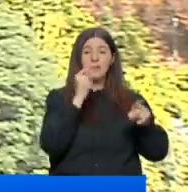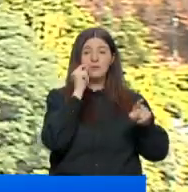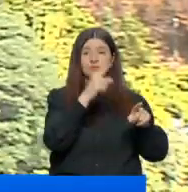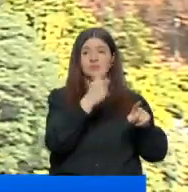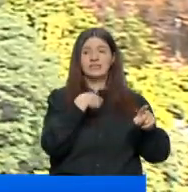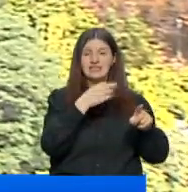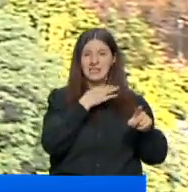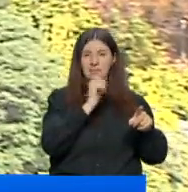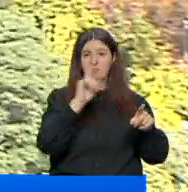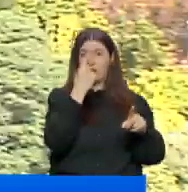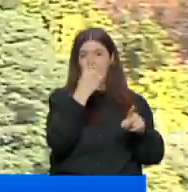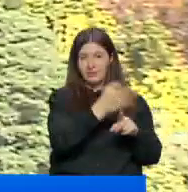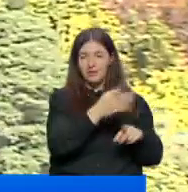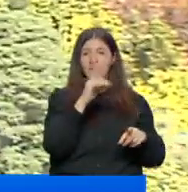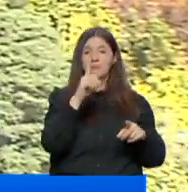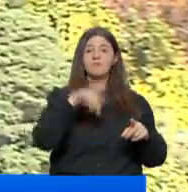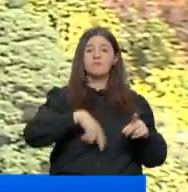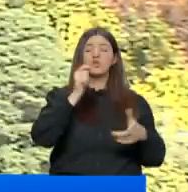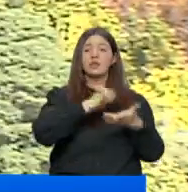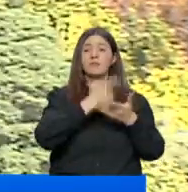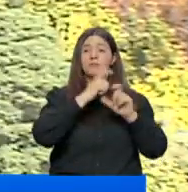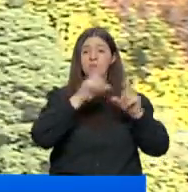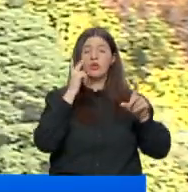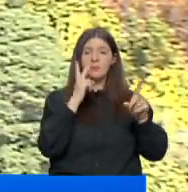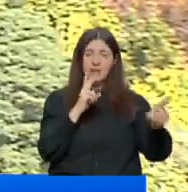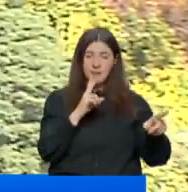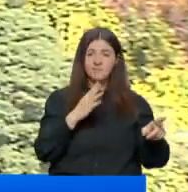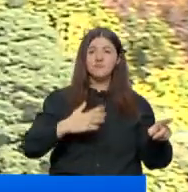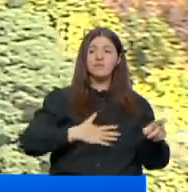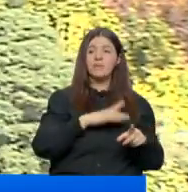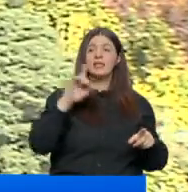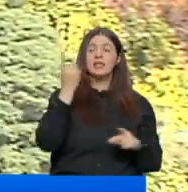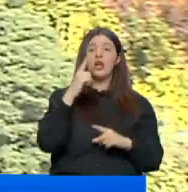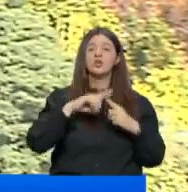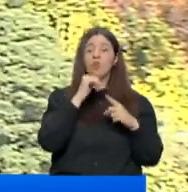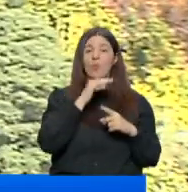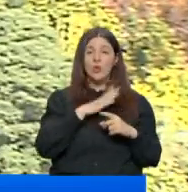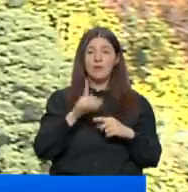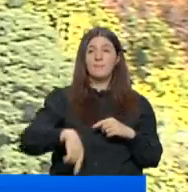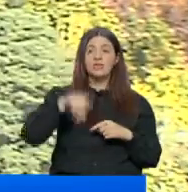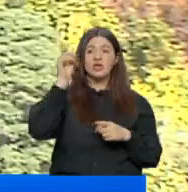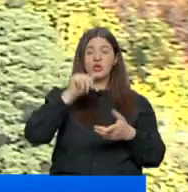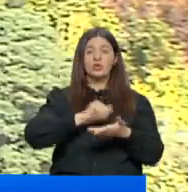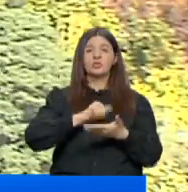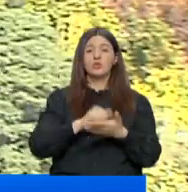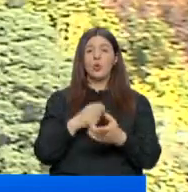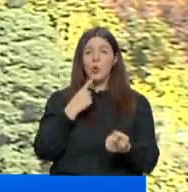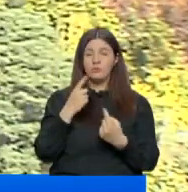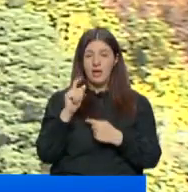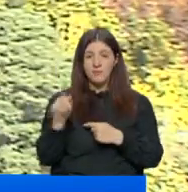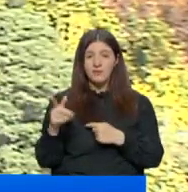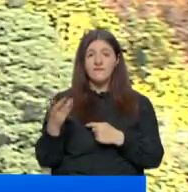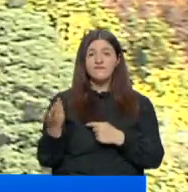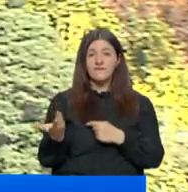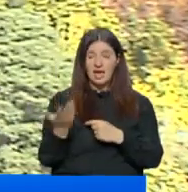ben bir rica edeyim. Bir Gün Gazetesi'nin bir manşetine bakalım. CHP lideri Kemal Kılıçdaroğlu Bir Gün Gazetesi'ne konuştu